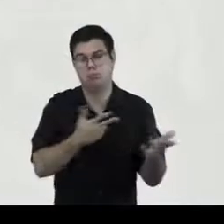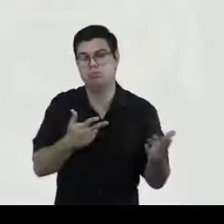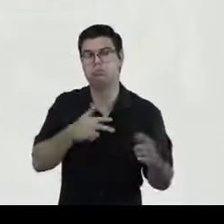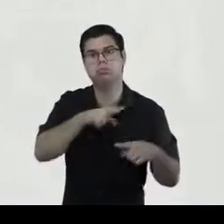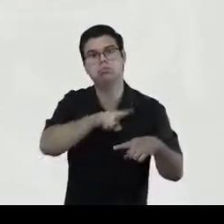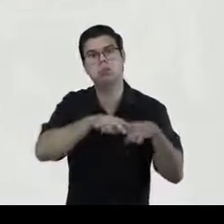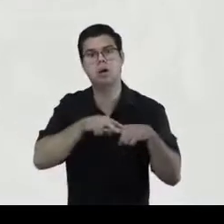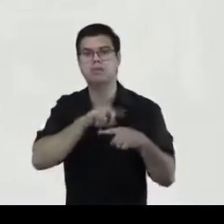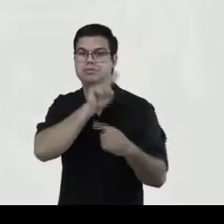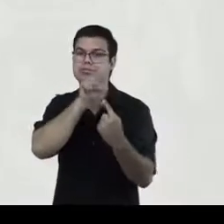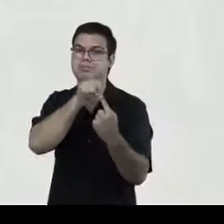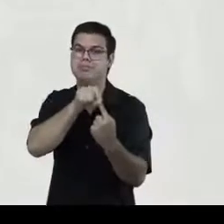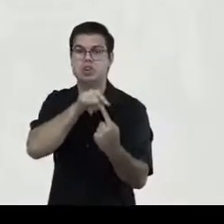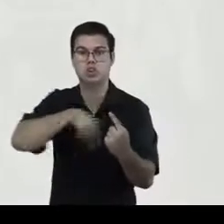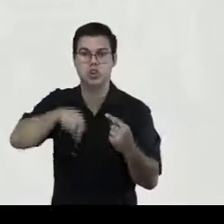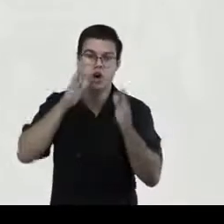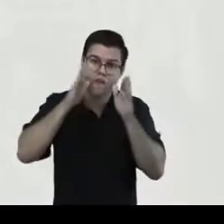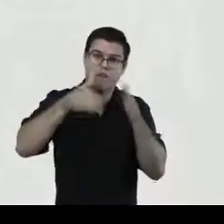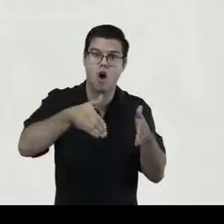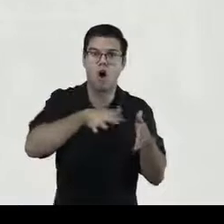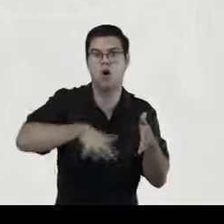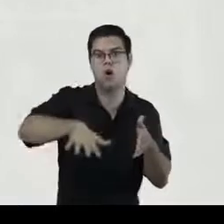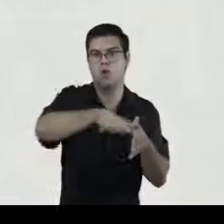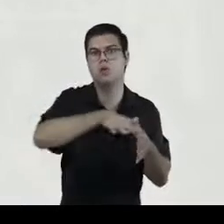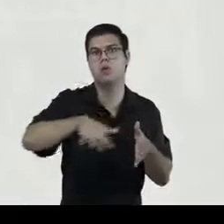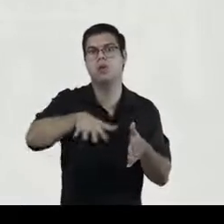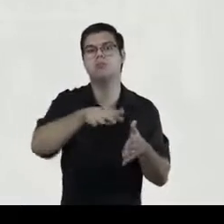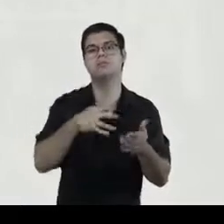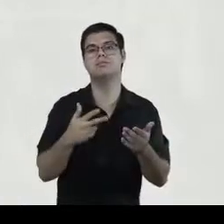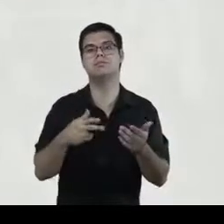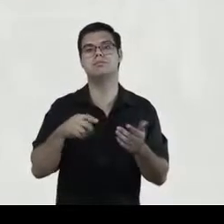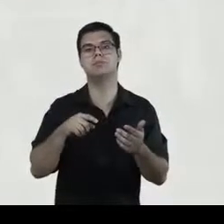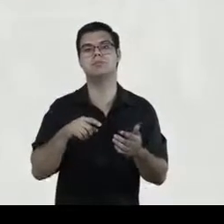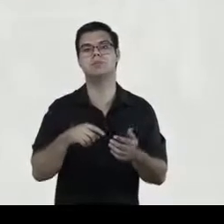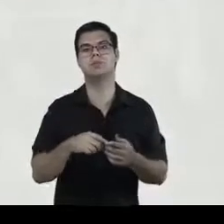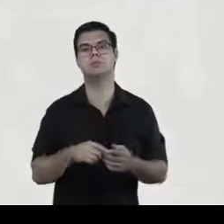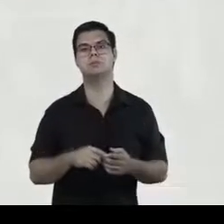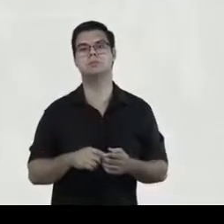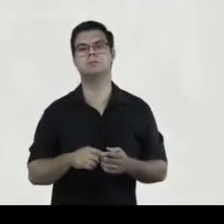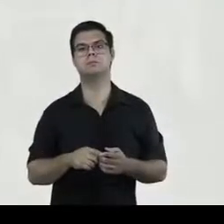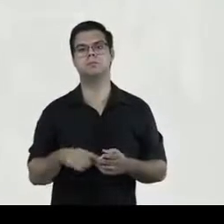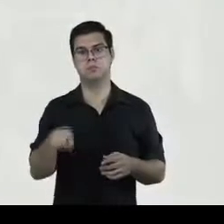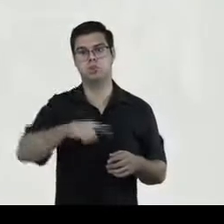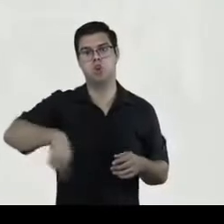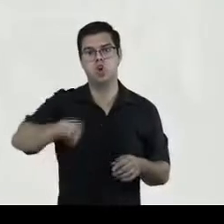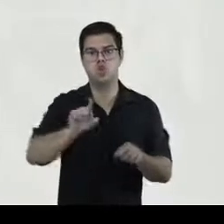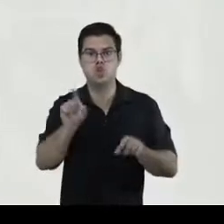relativ grobe, bewusst grob gewählte Schriftartgruppen